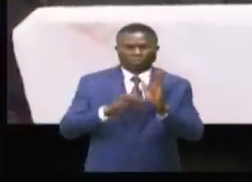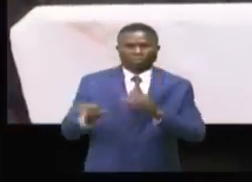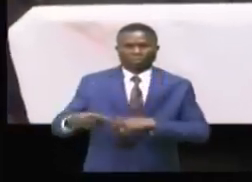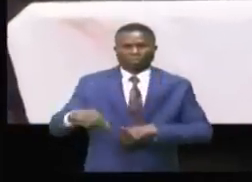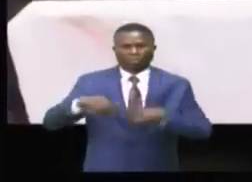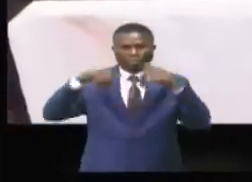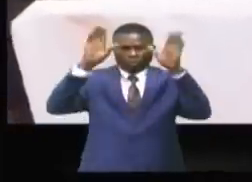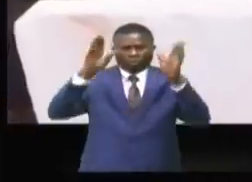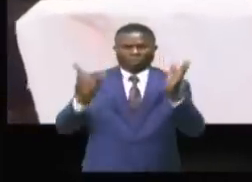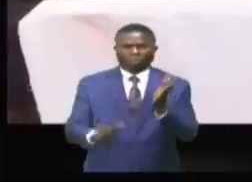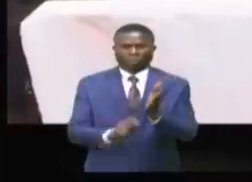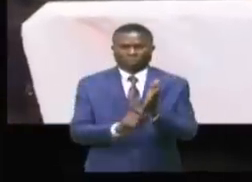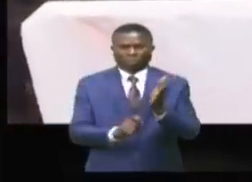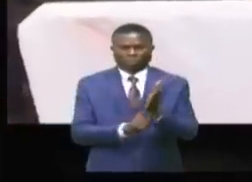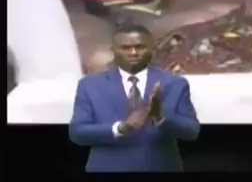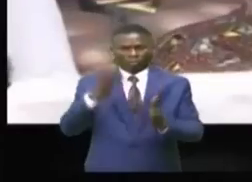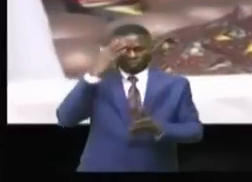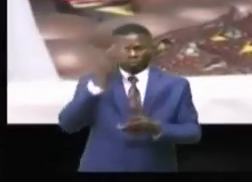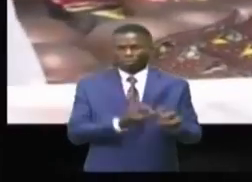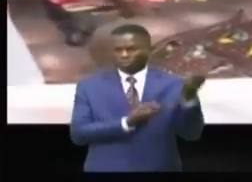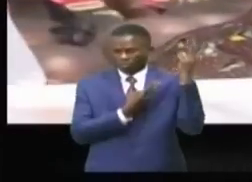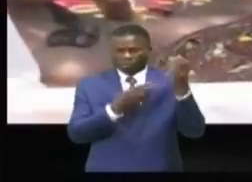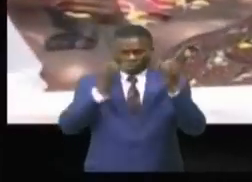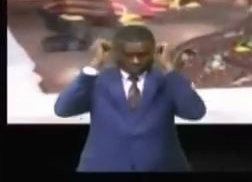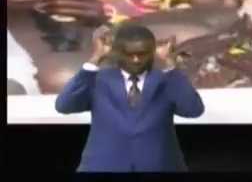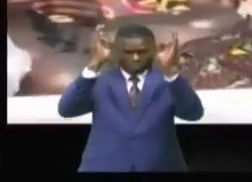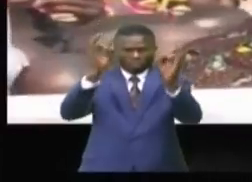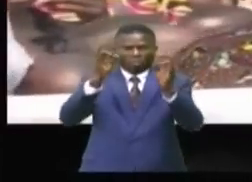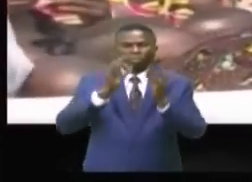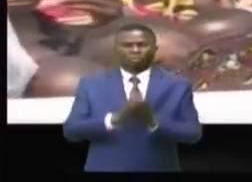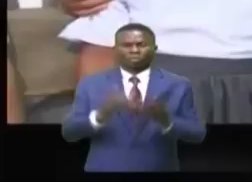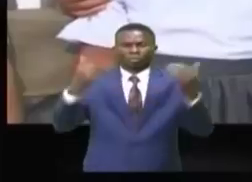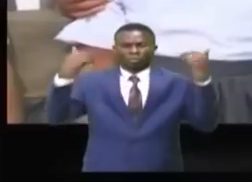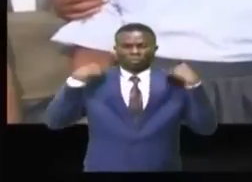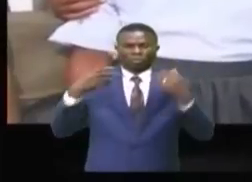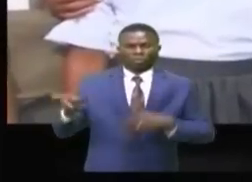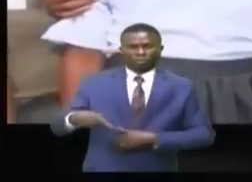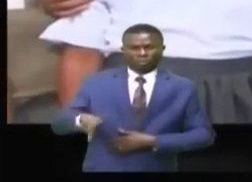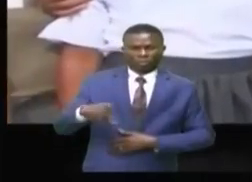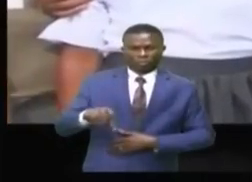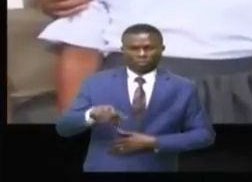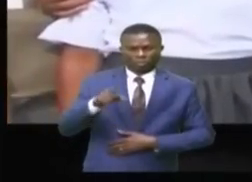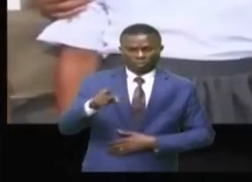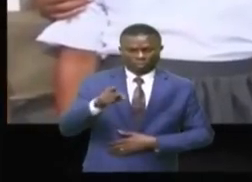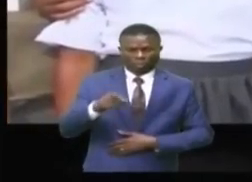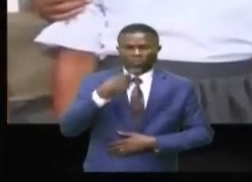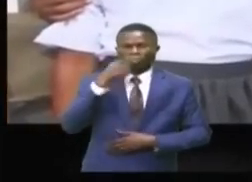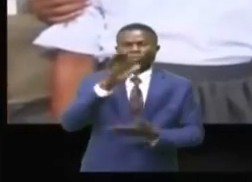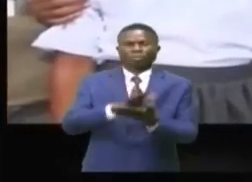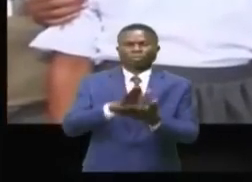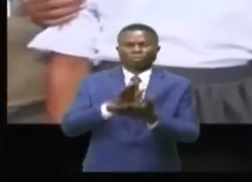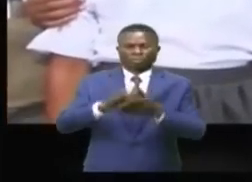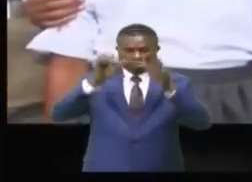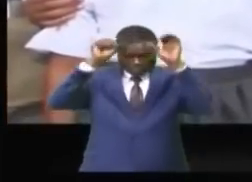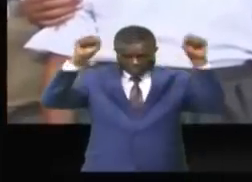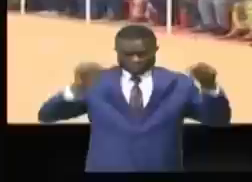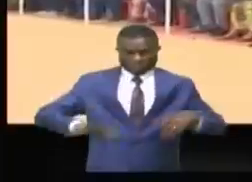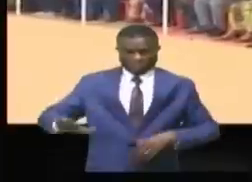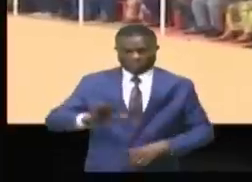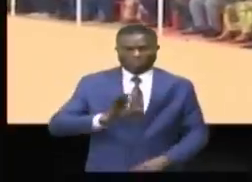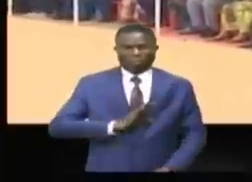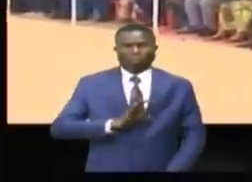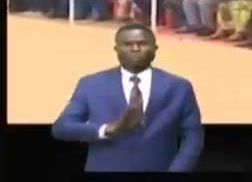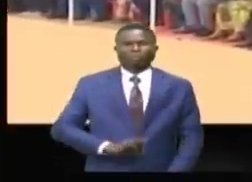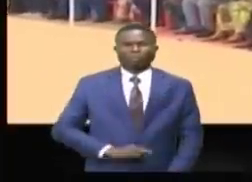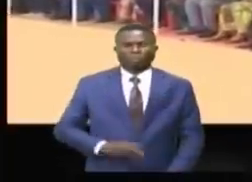secondaire et technique. Connaissant la valeur de l'éducation, l'autorité provinciale a rendu les hommages au président de la République Félix